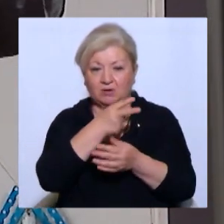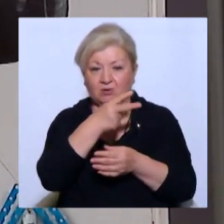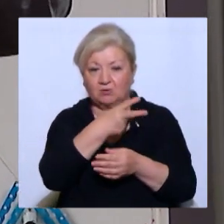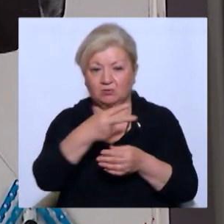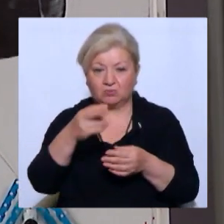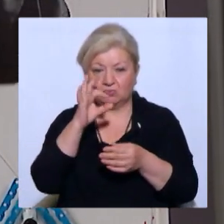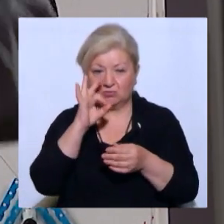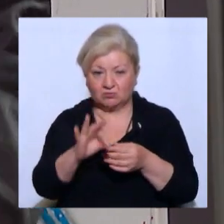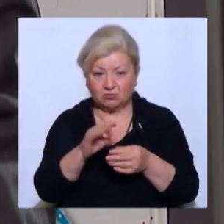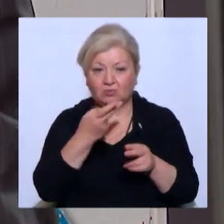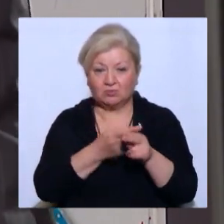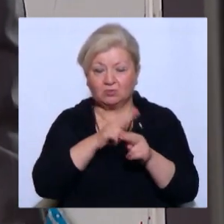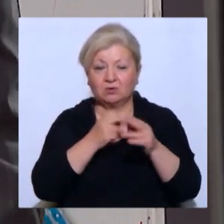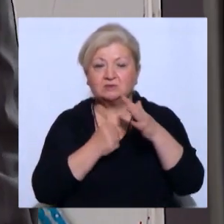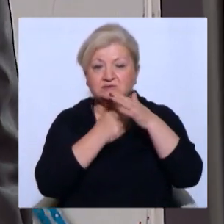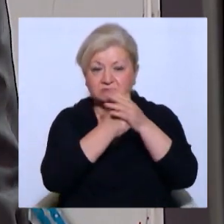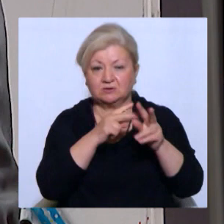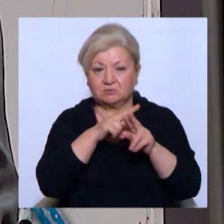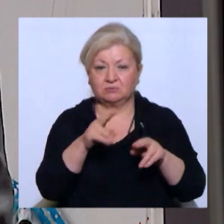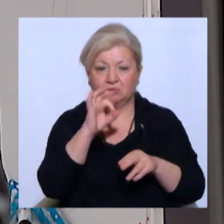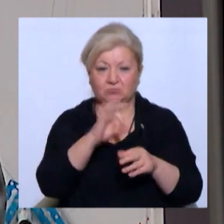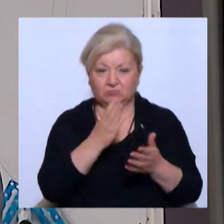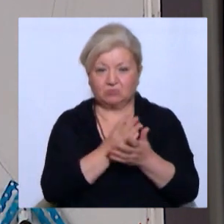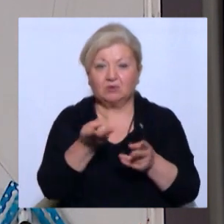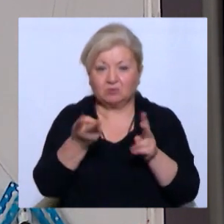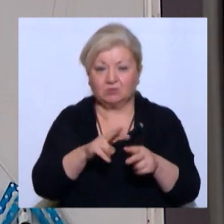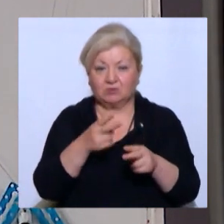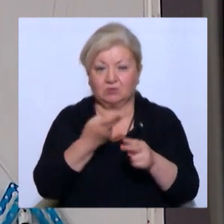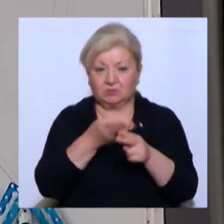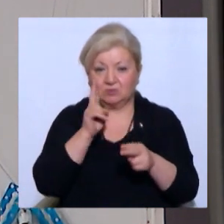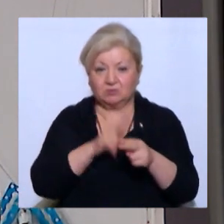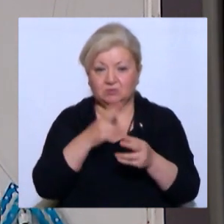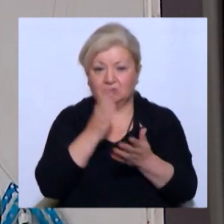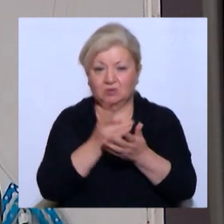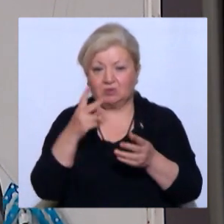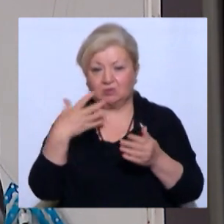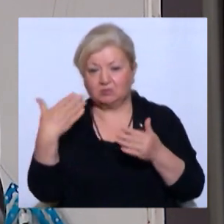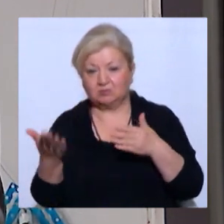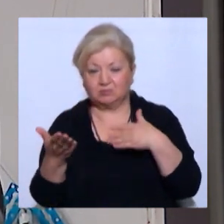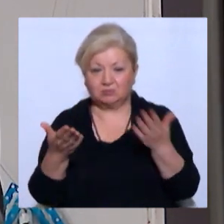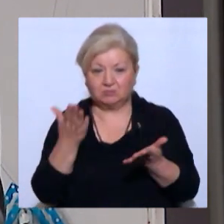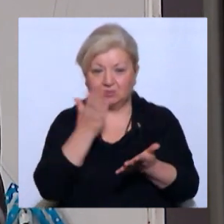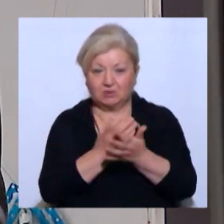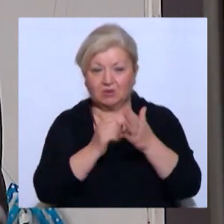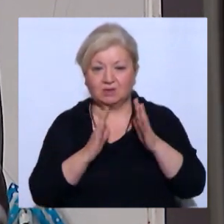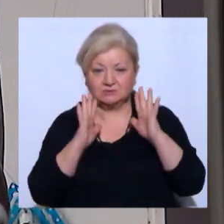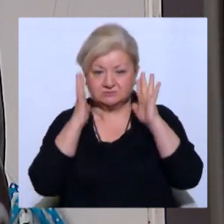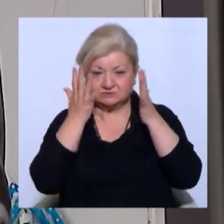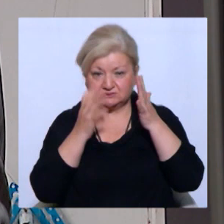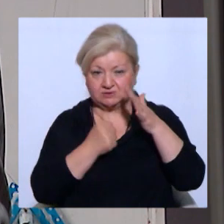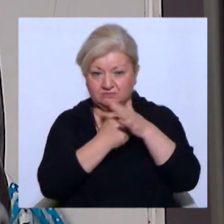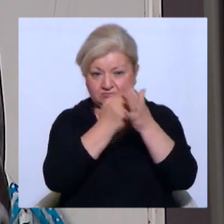მხრიდან გვაქვს წნევები და მდგარ წერტილში ეგრეთ წოდებულ კვანტში წნევა უახლოვდება